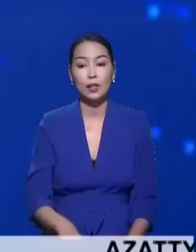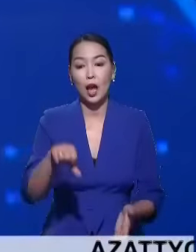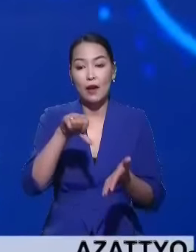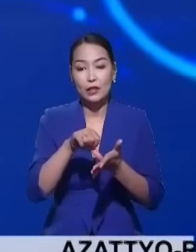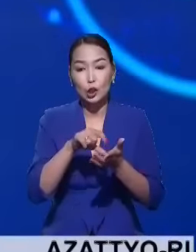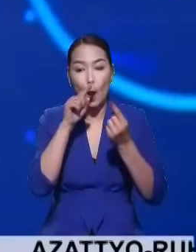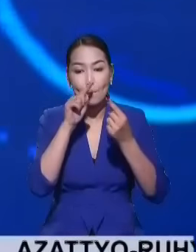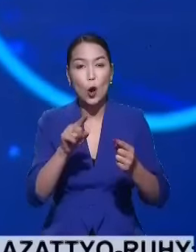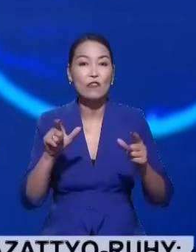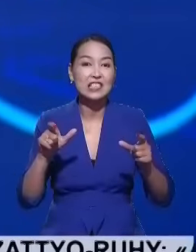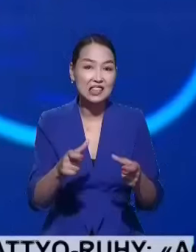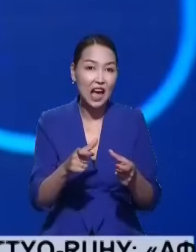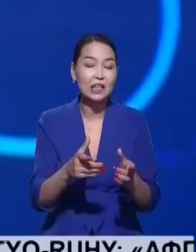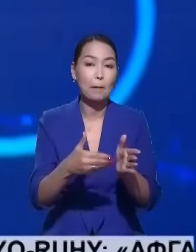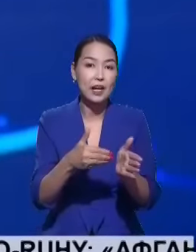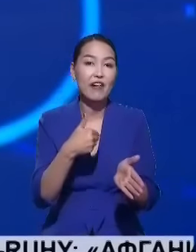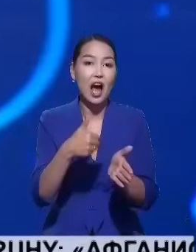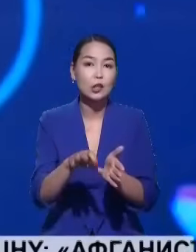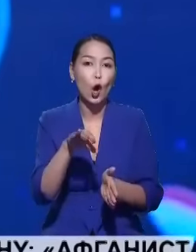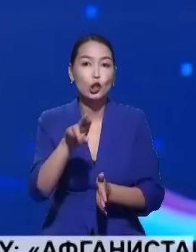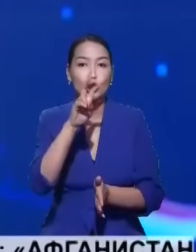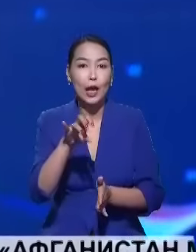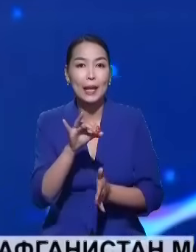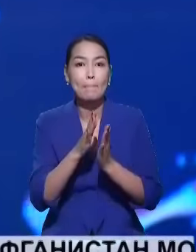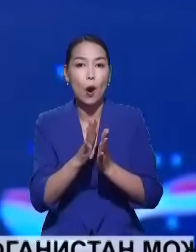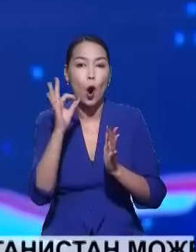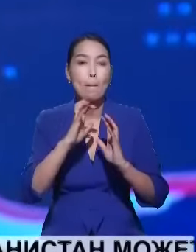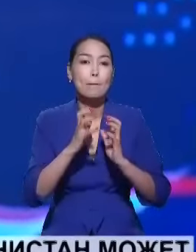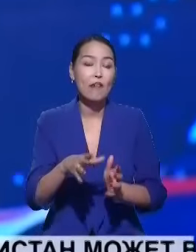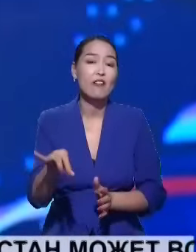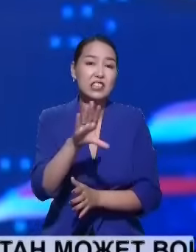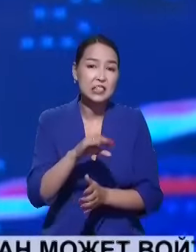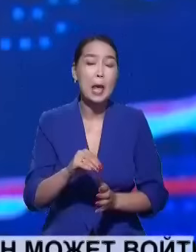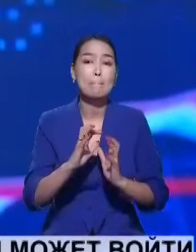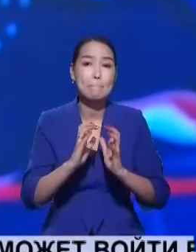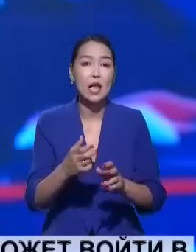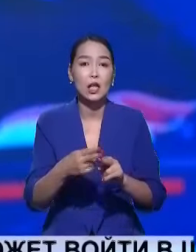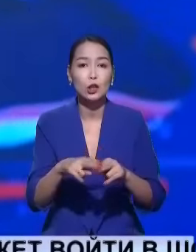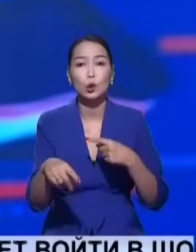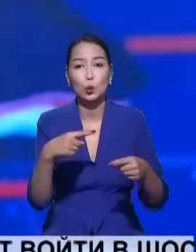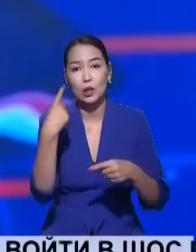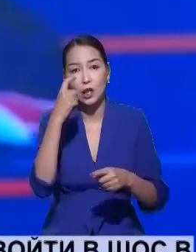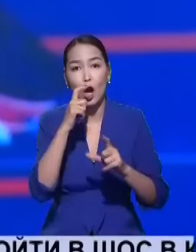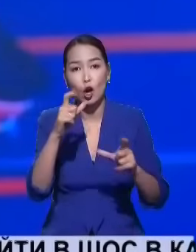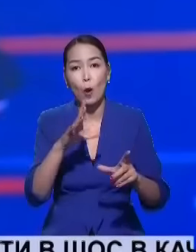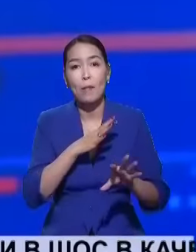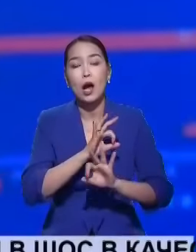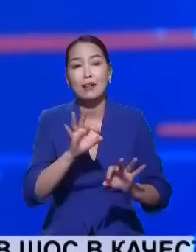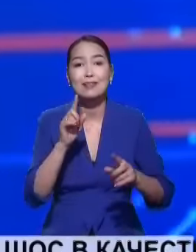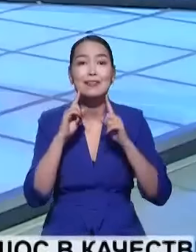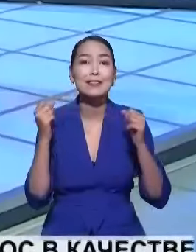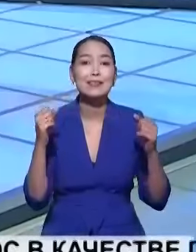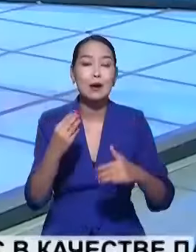выступления против санкций, призывы отказаться от доллара и мольба о мире во всем мире. Эти и другие заявления громко прозвучали на саммите